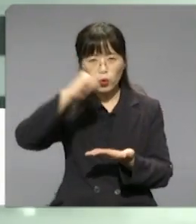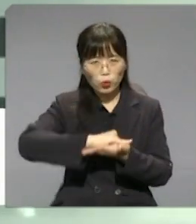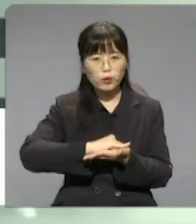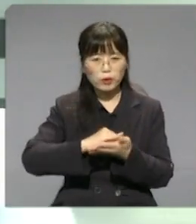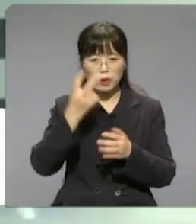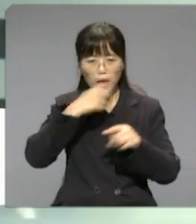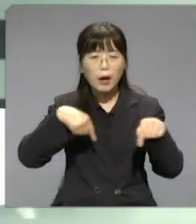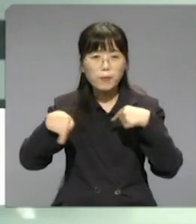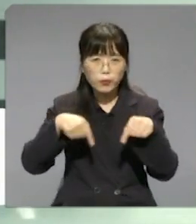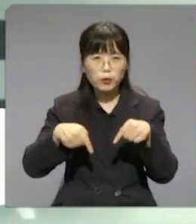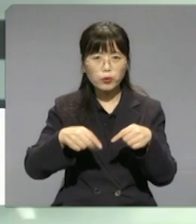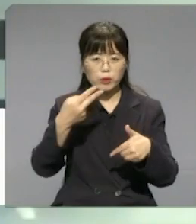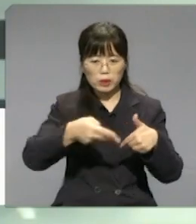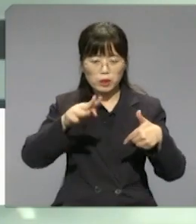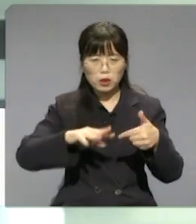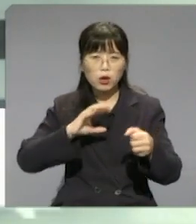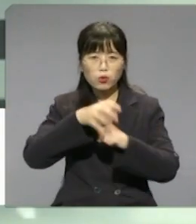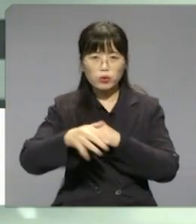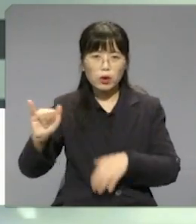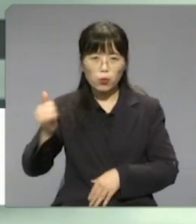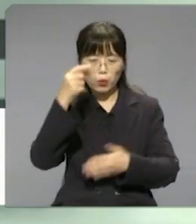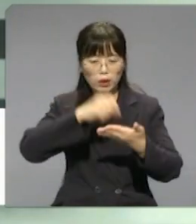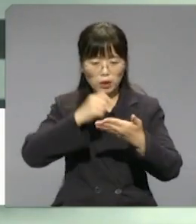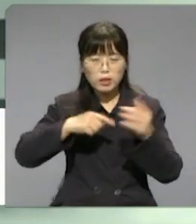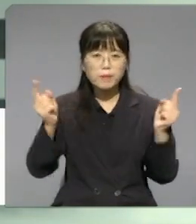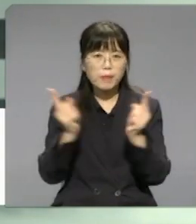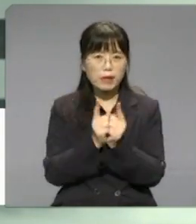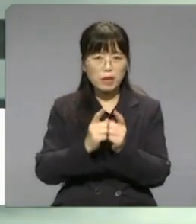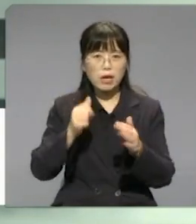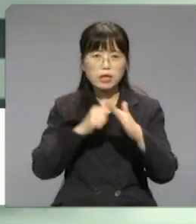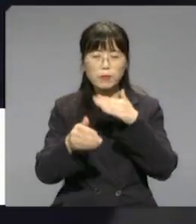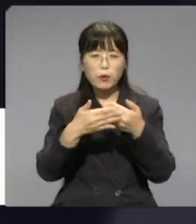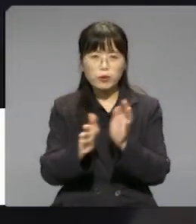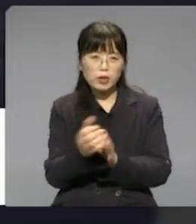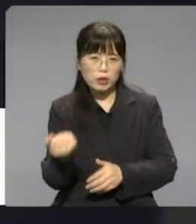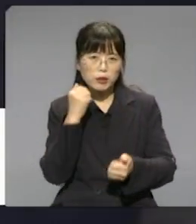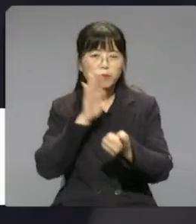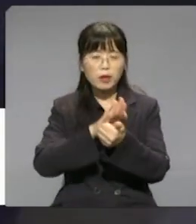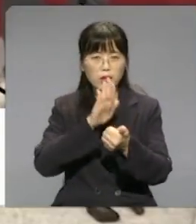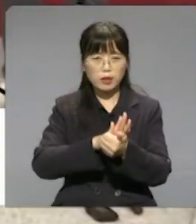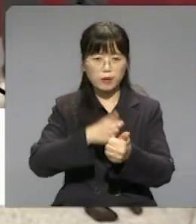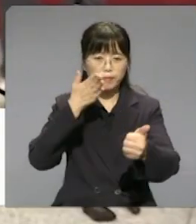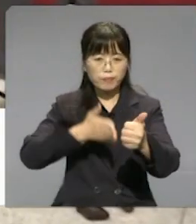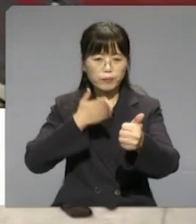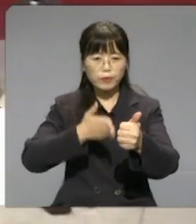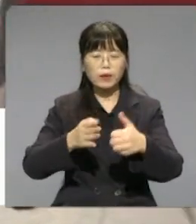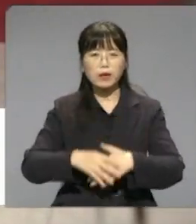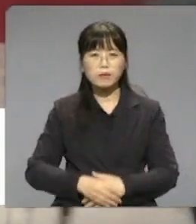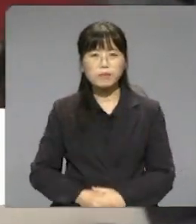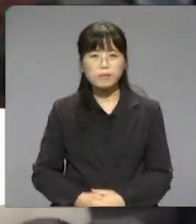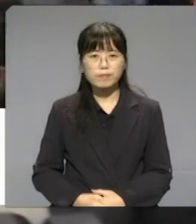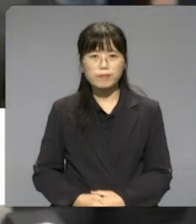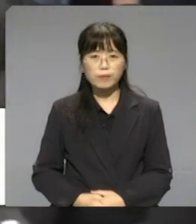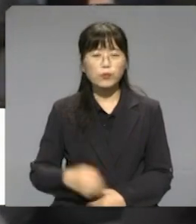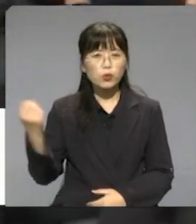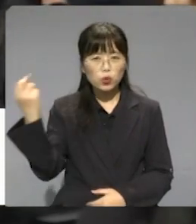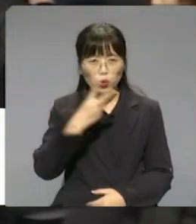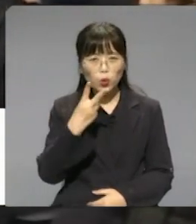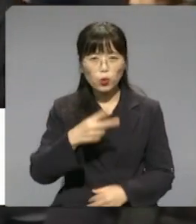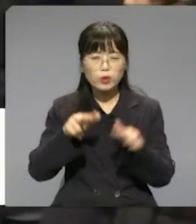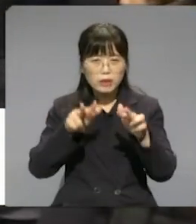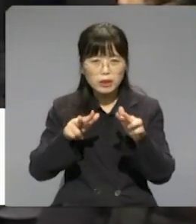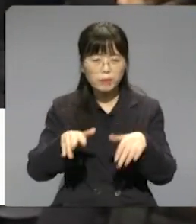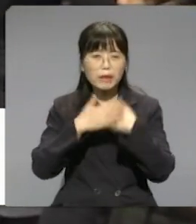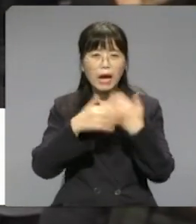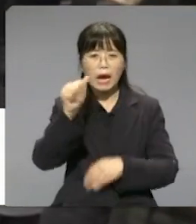클린스만 감독은 인천국제공항에서 기자들과 만나 대표팀에 힘을 실어달라며 이같이 호소했습니다. 그러면서